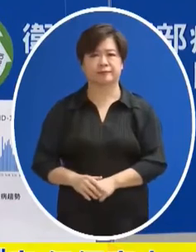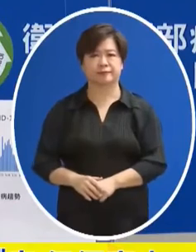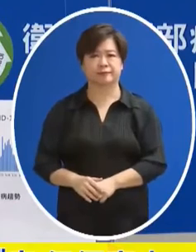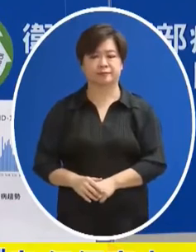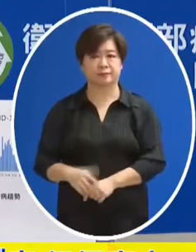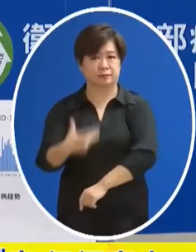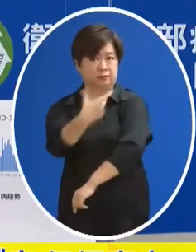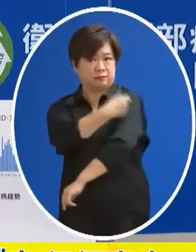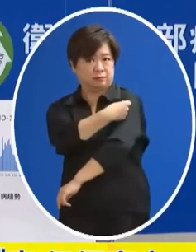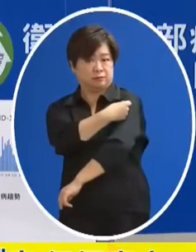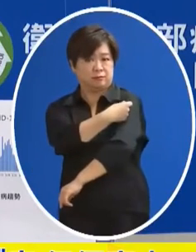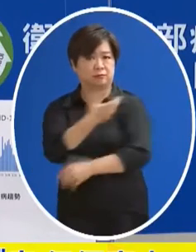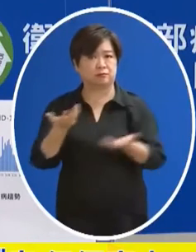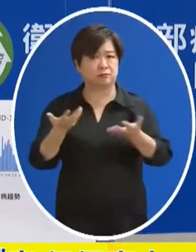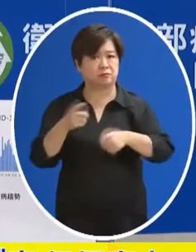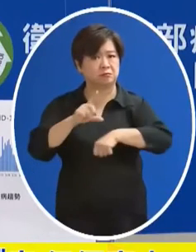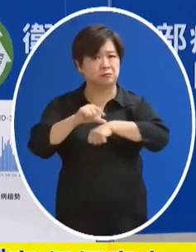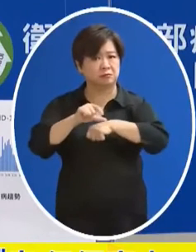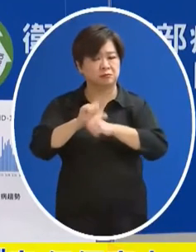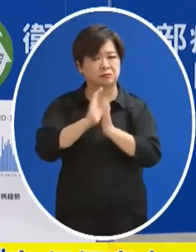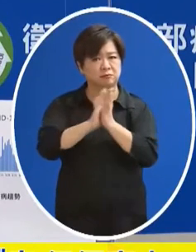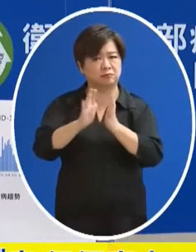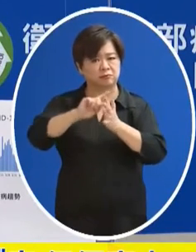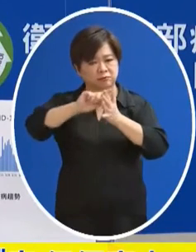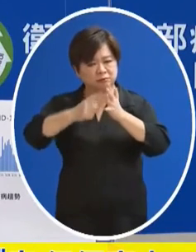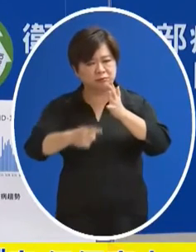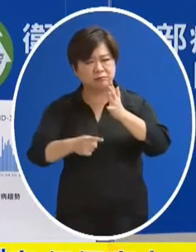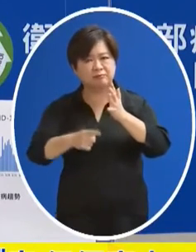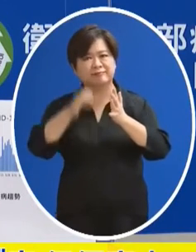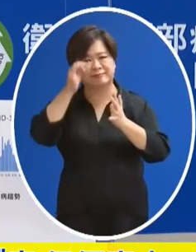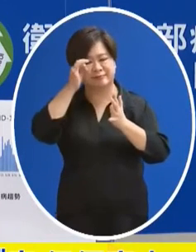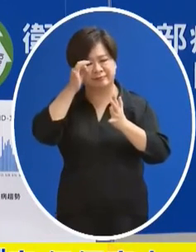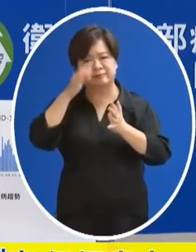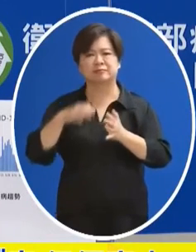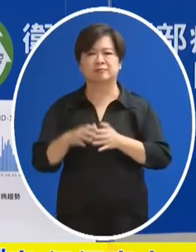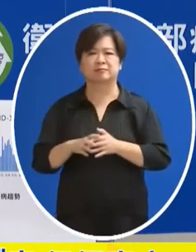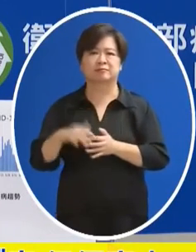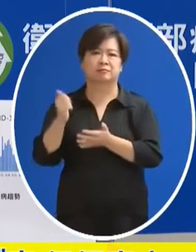在打疫苗的时序上面，那确实还是要看整体的进货量。